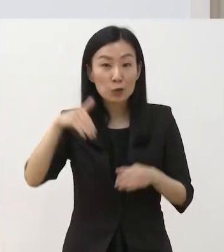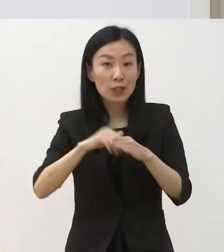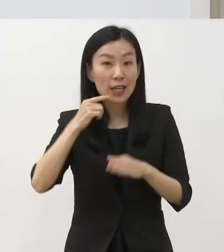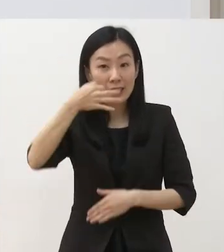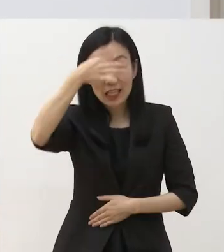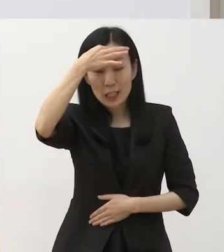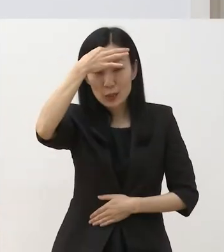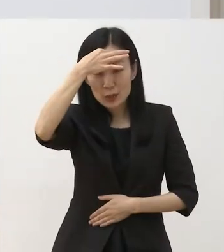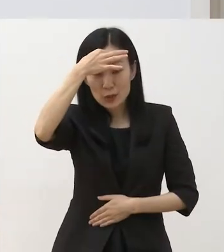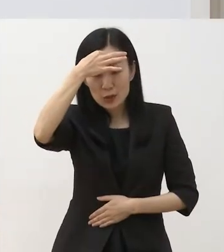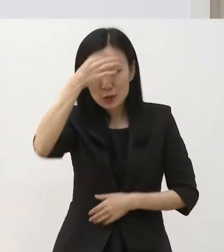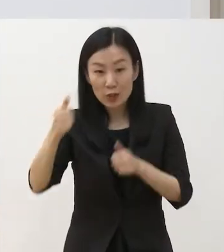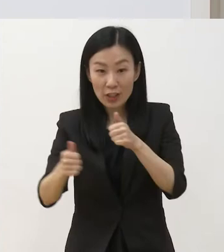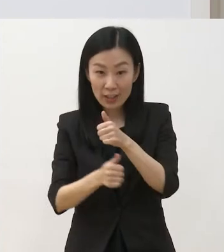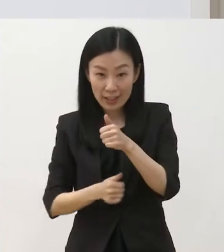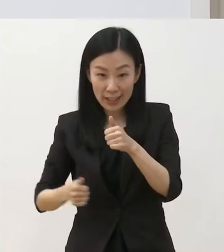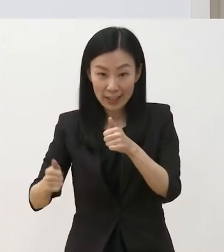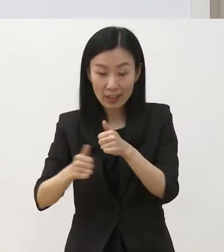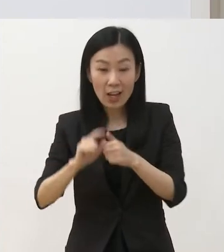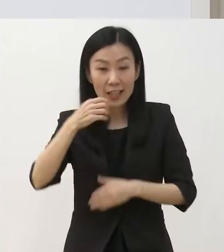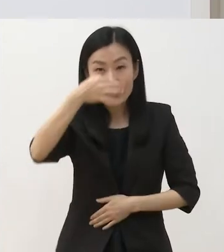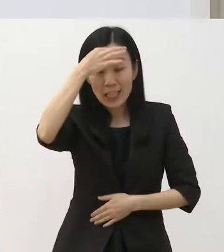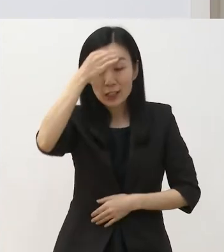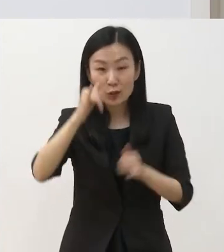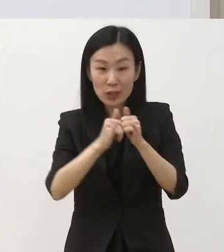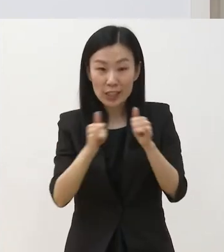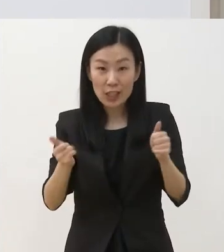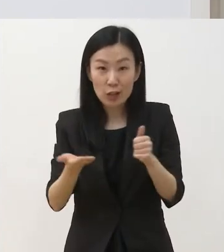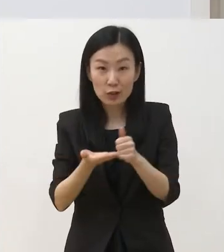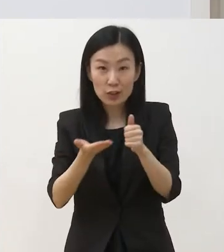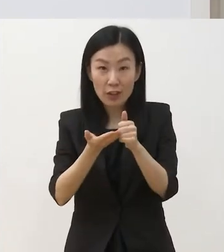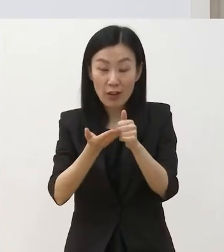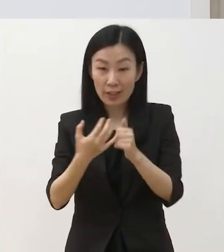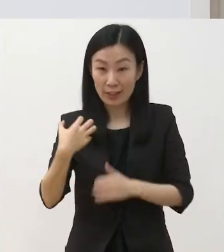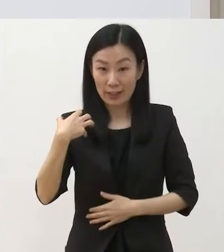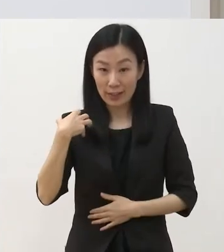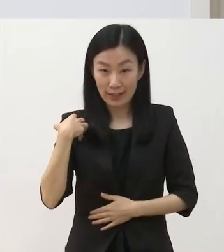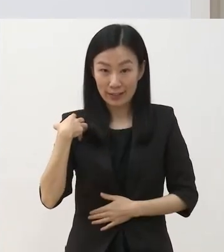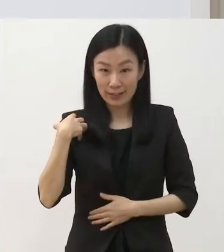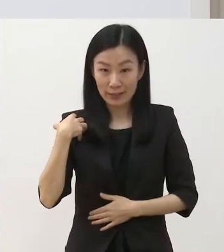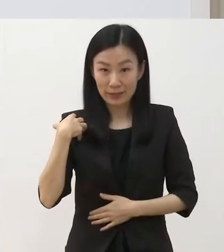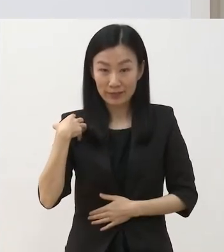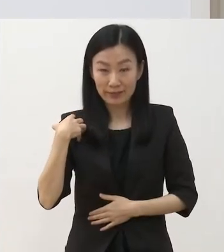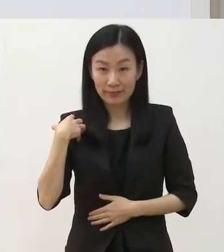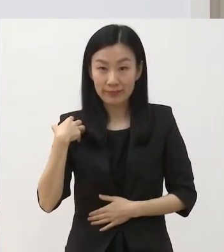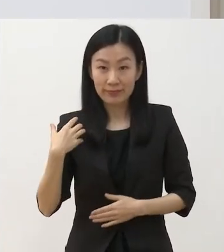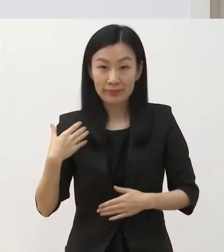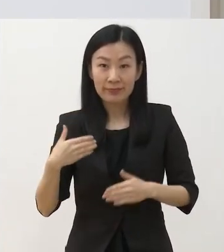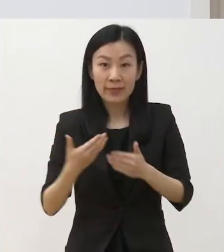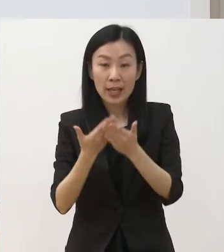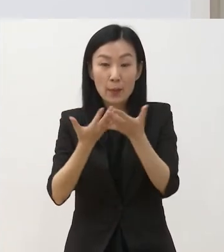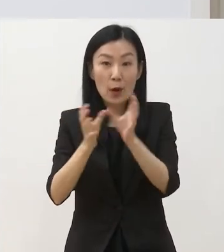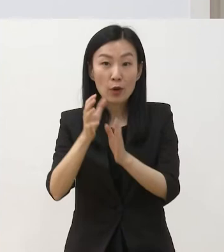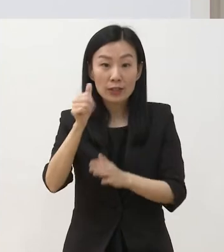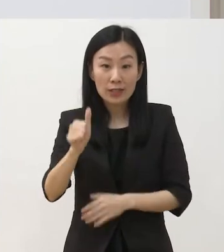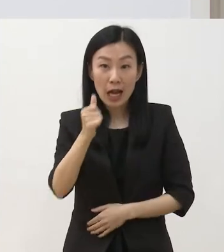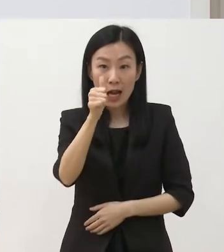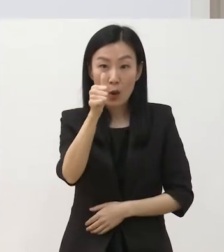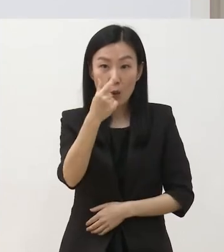한국문화예술위원회에서 예술인력 육성 사업을 맡아서 운영하고 있는 아르코예술인력 개발원장 홍승욱입니다.